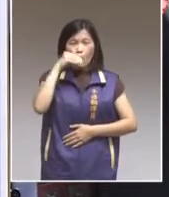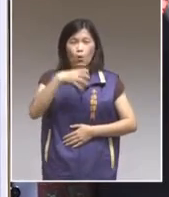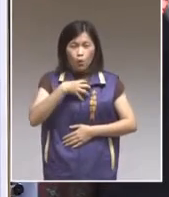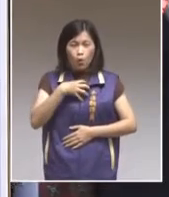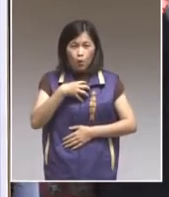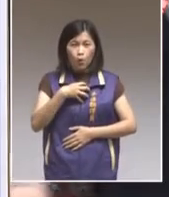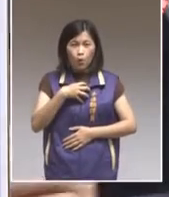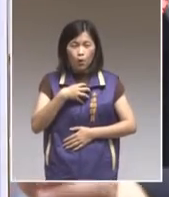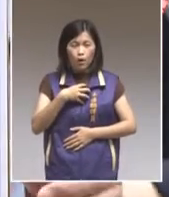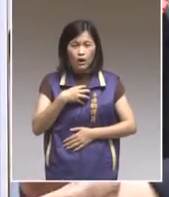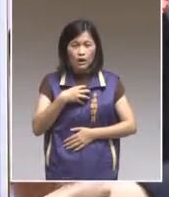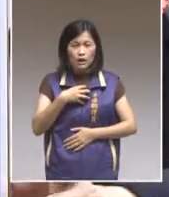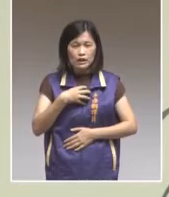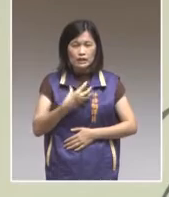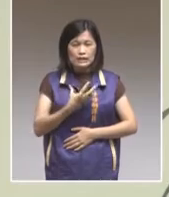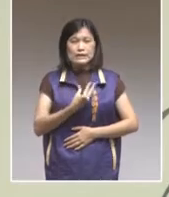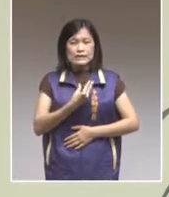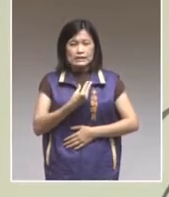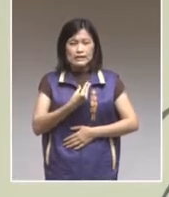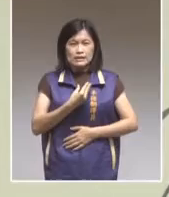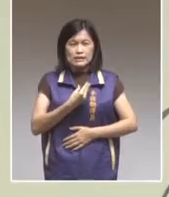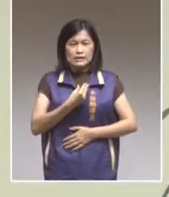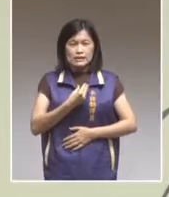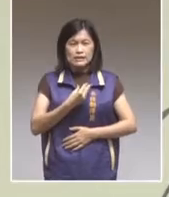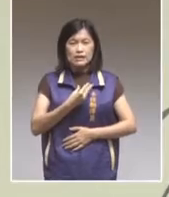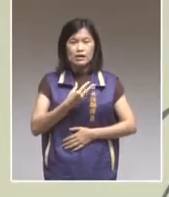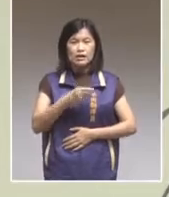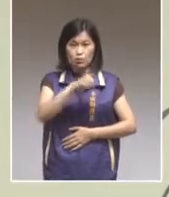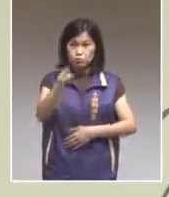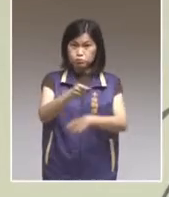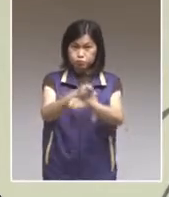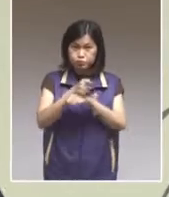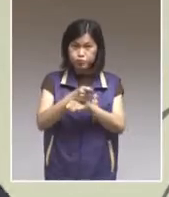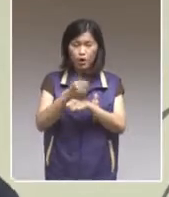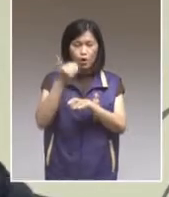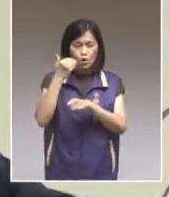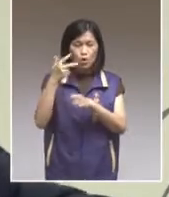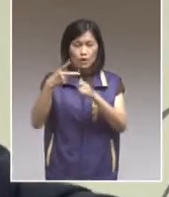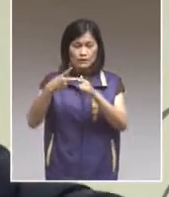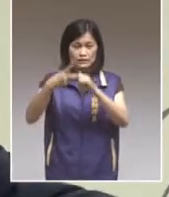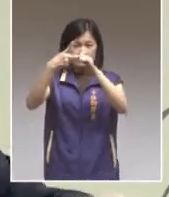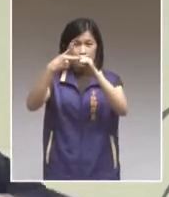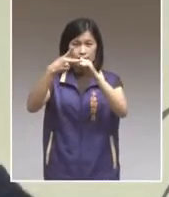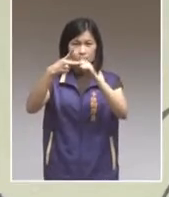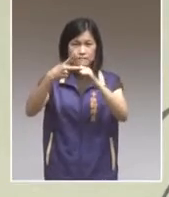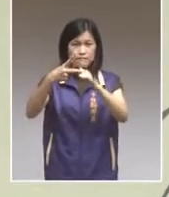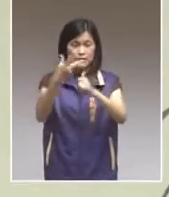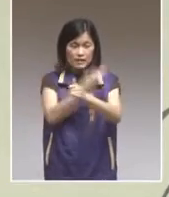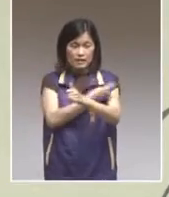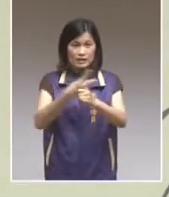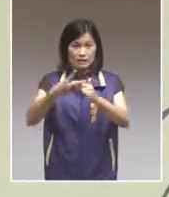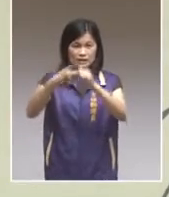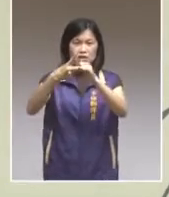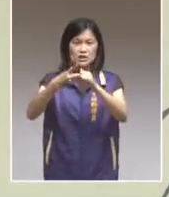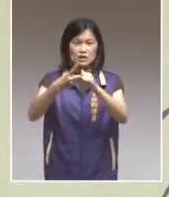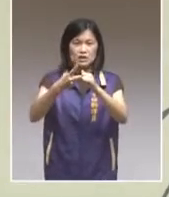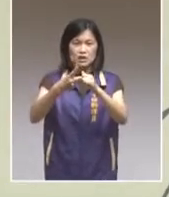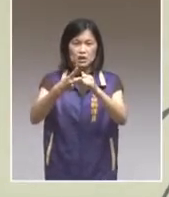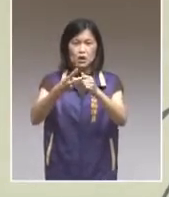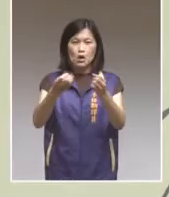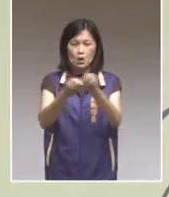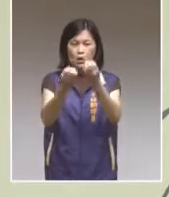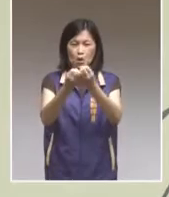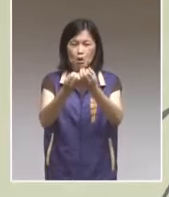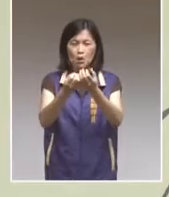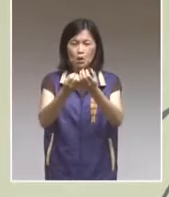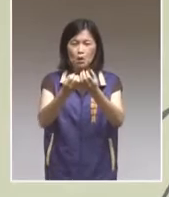喘跟心悸就要特别注意。那特别第二剂是比第一剂容易发生，所以我